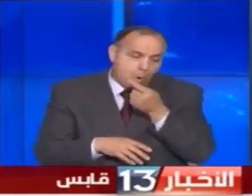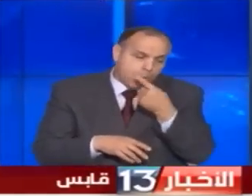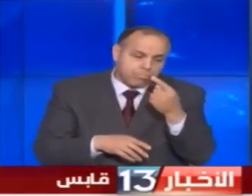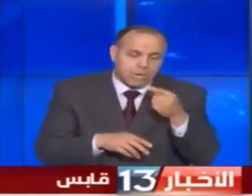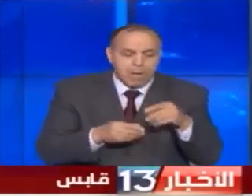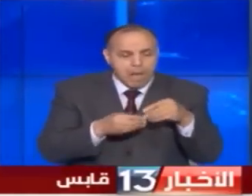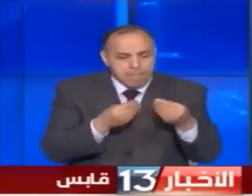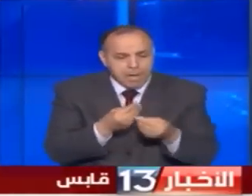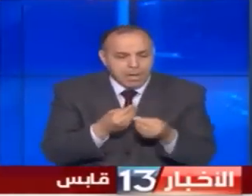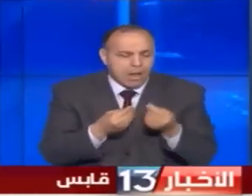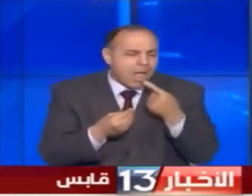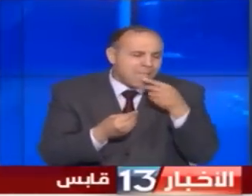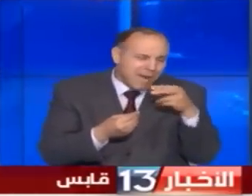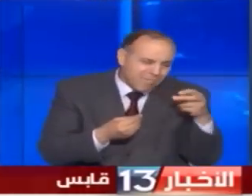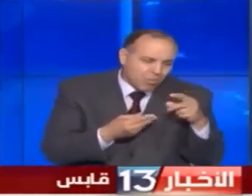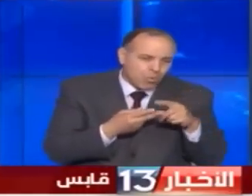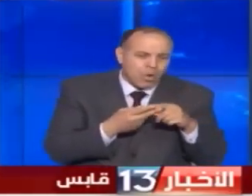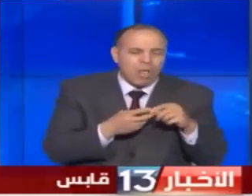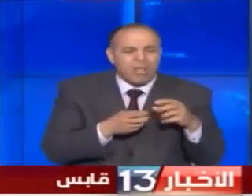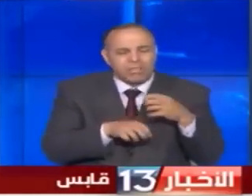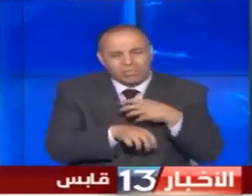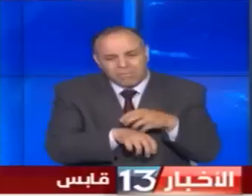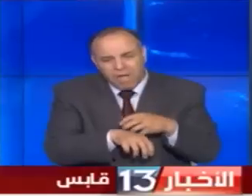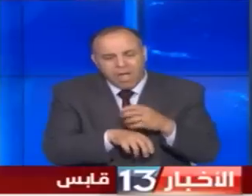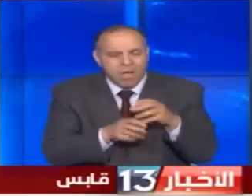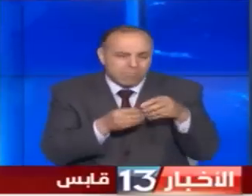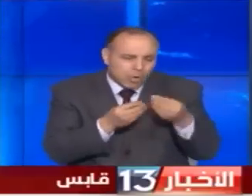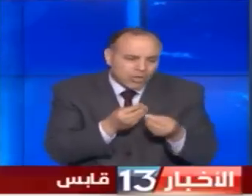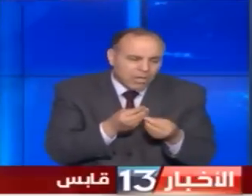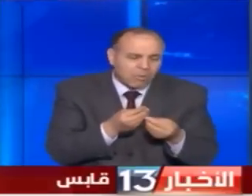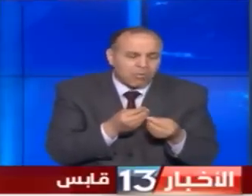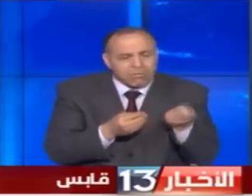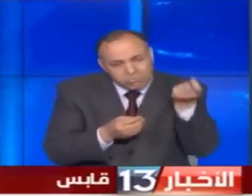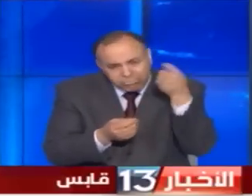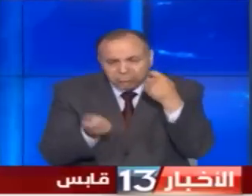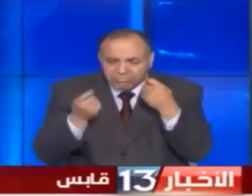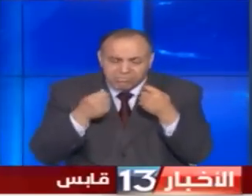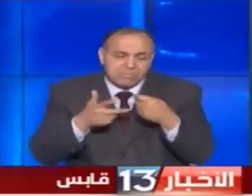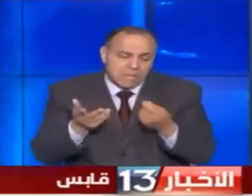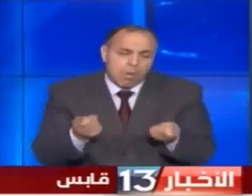البناء التفاح في معناتها